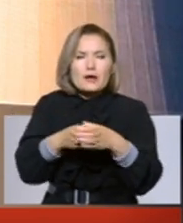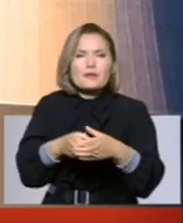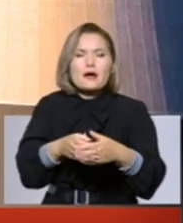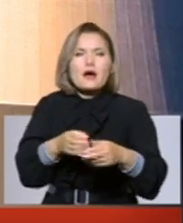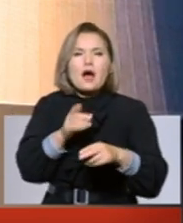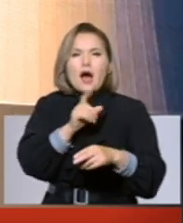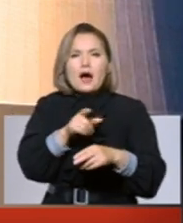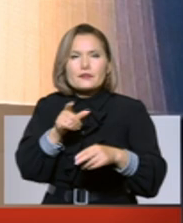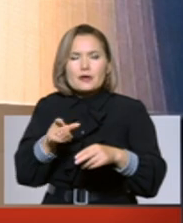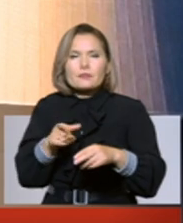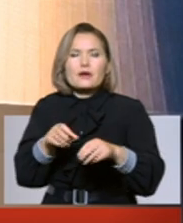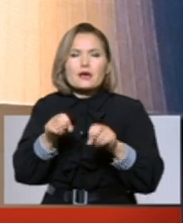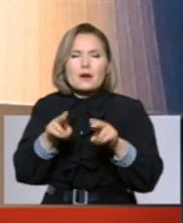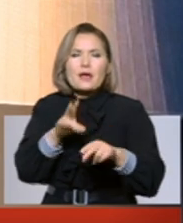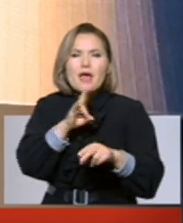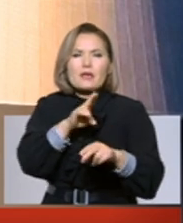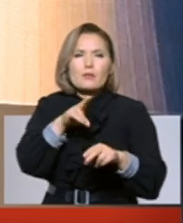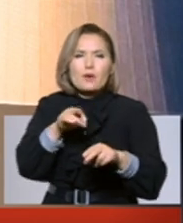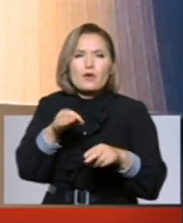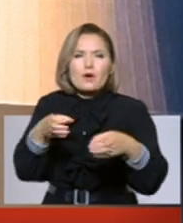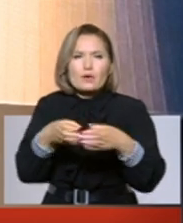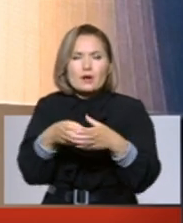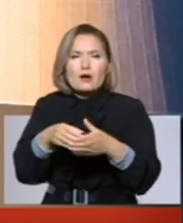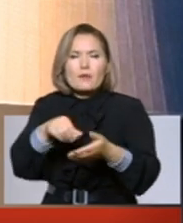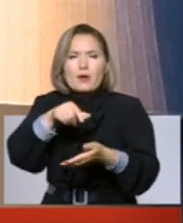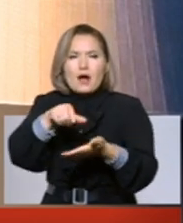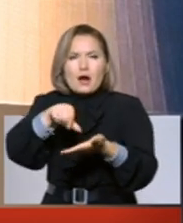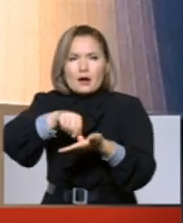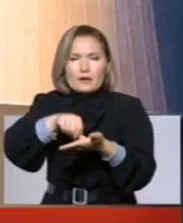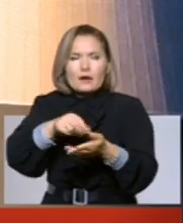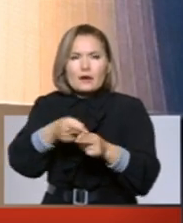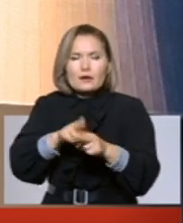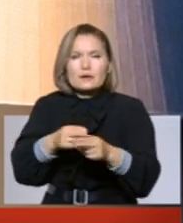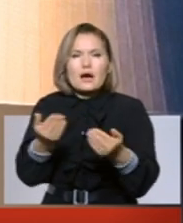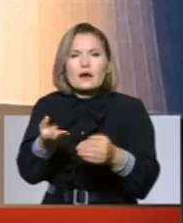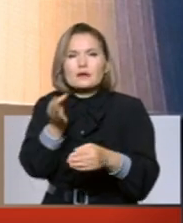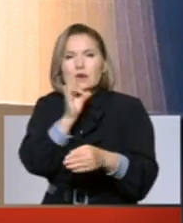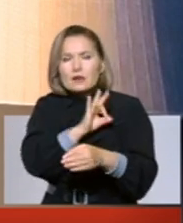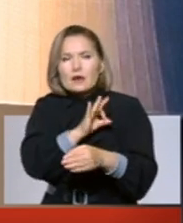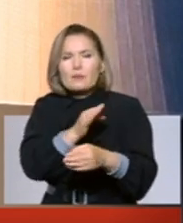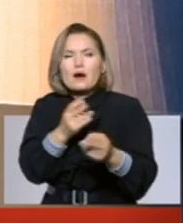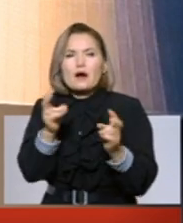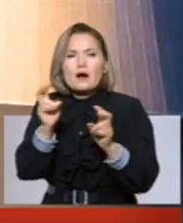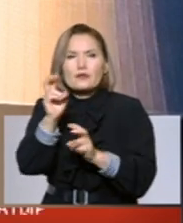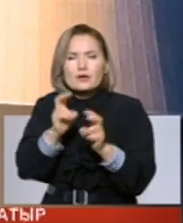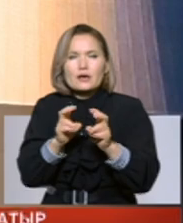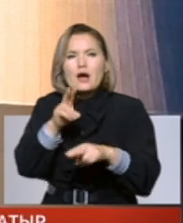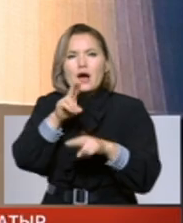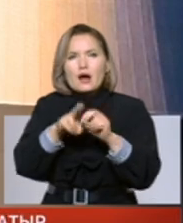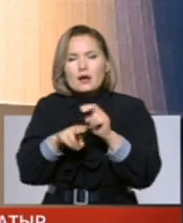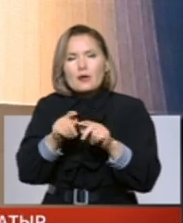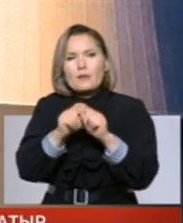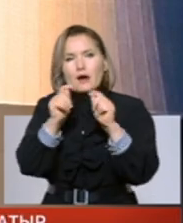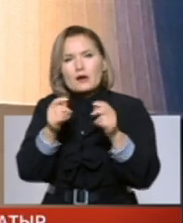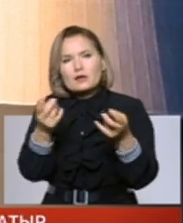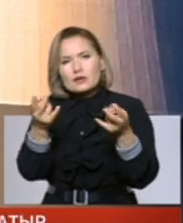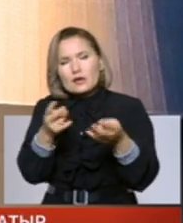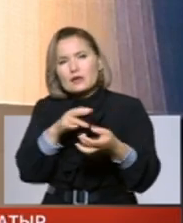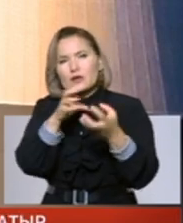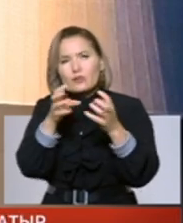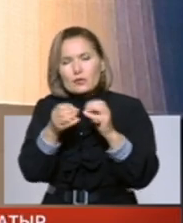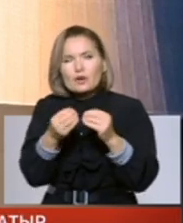белсенді азаматтар мен үкіметтік емес ұйым өкілдері қатысты. Ауқымды жобаның қандай пайдасы мен артықшылығы бар? Сала мамандары бірінші соған